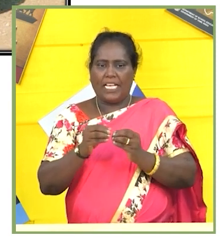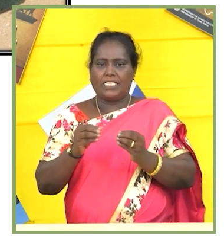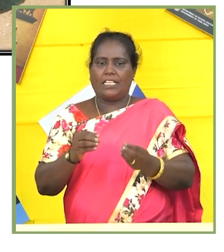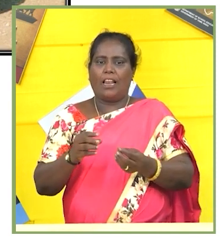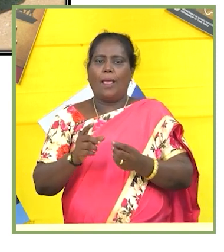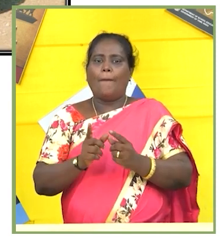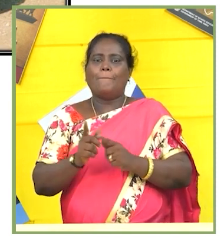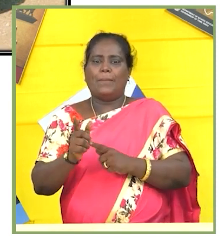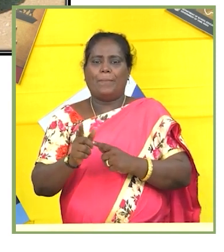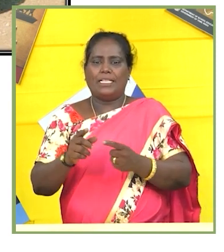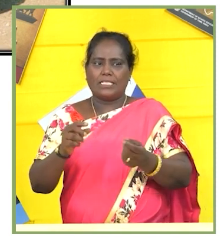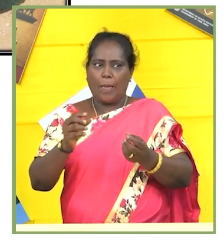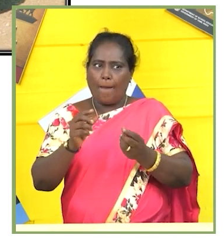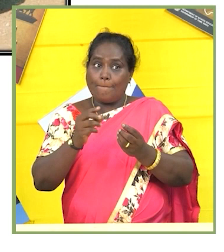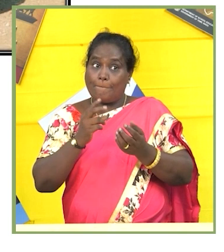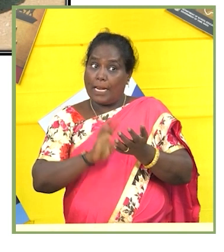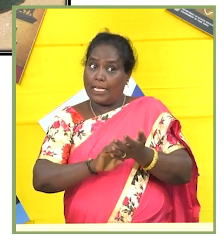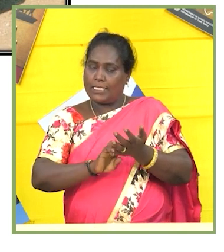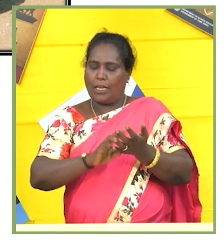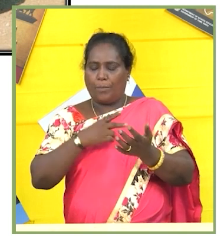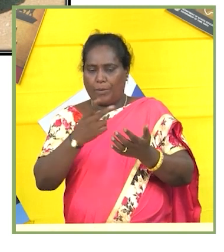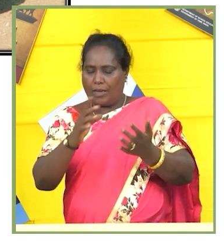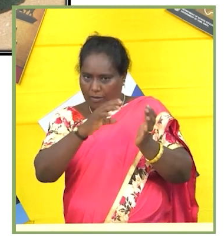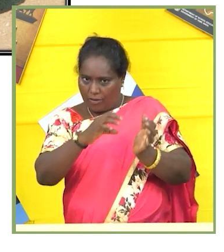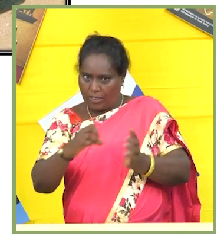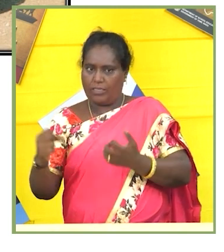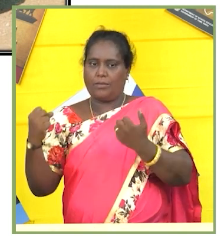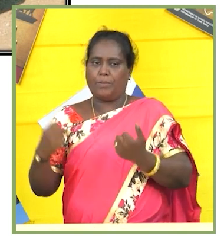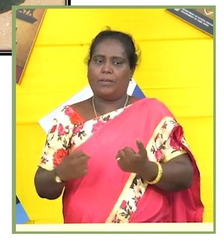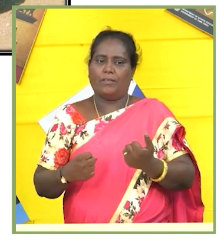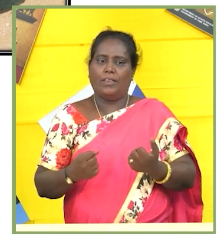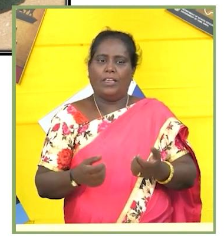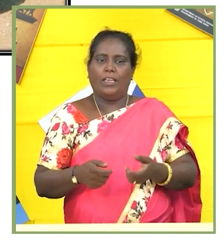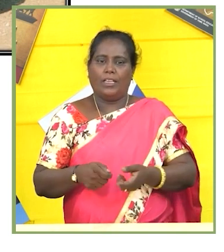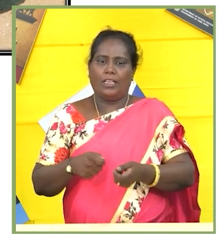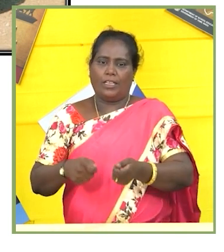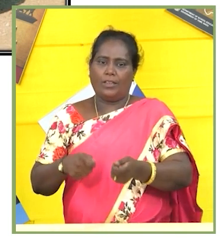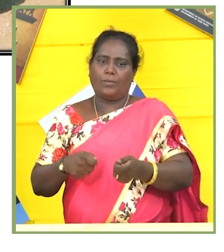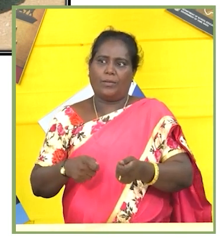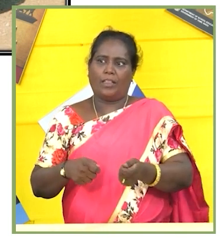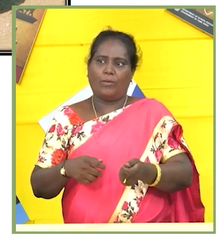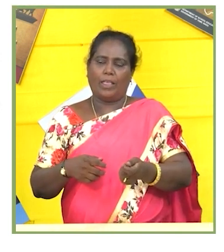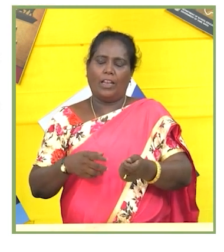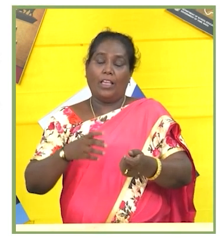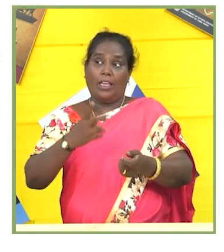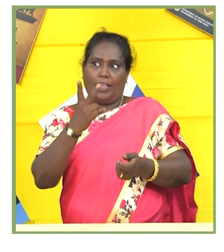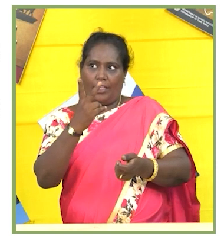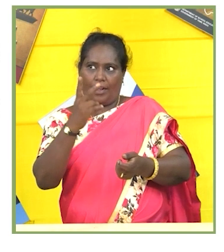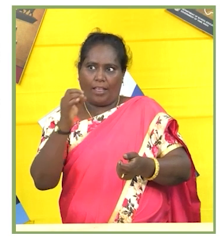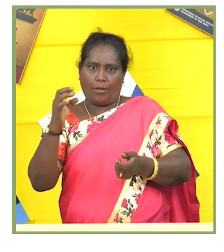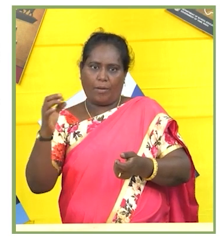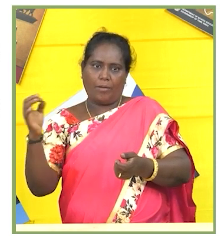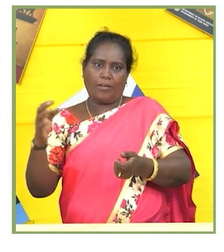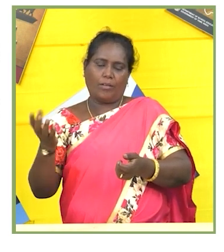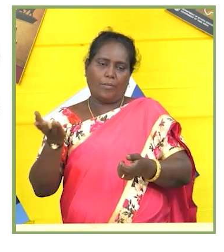இலங்கை, பிரேசில், பிலிப்பைன்ஸ், மலேசியா ஆகிய நாடுகளுக்கும் இக்காங்கேயம் காளைகள் ஏற்றுமதி செய்யப்படுகிறது.